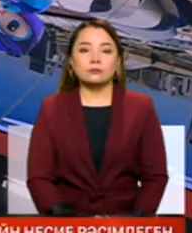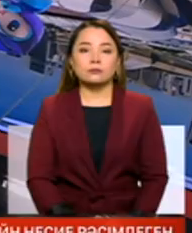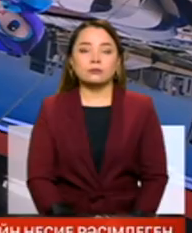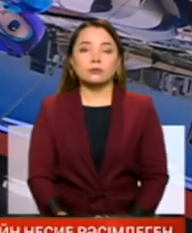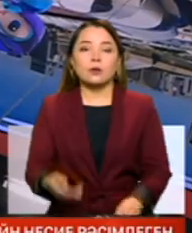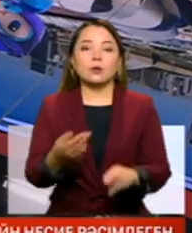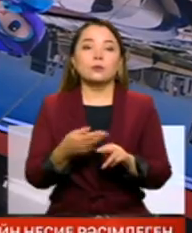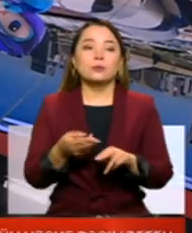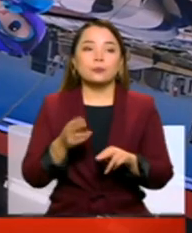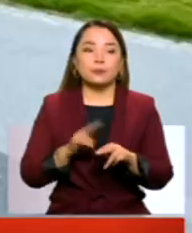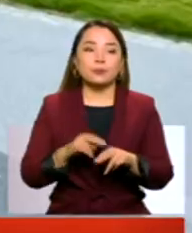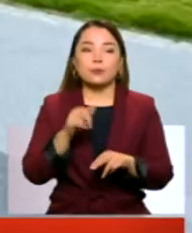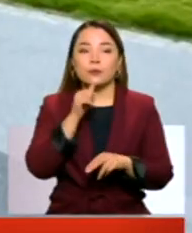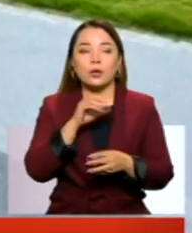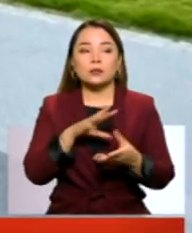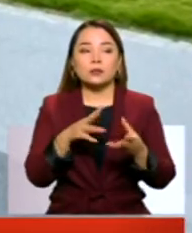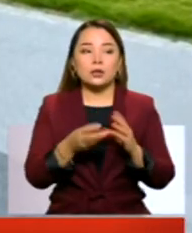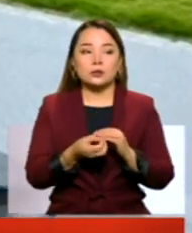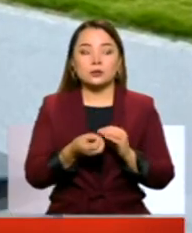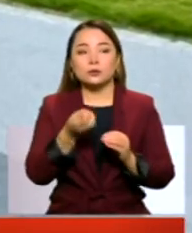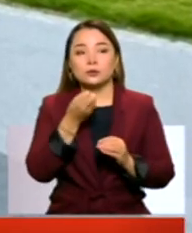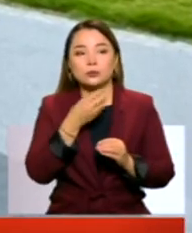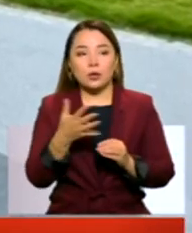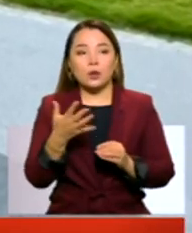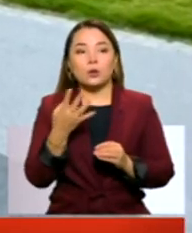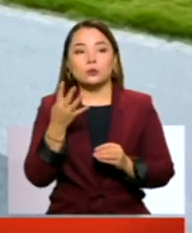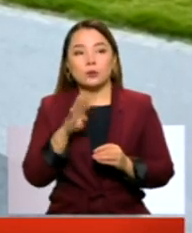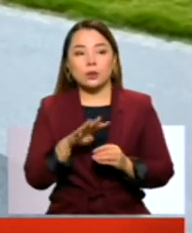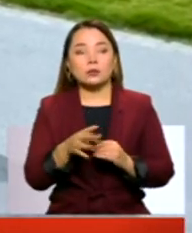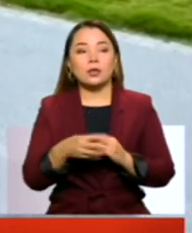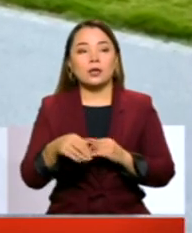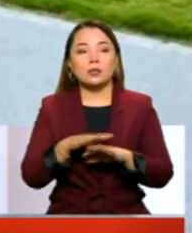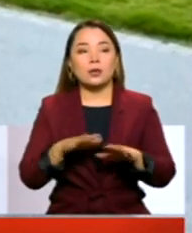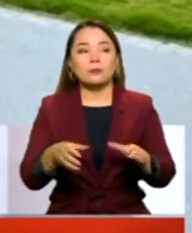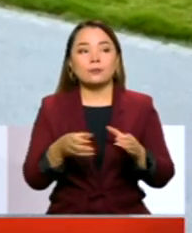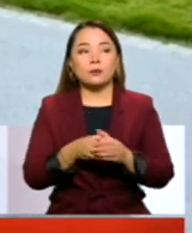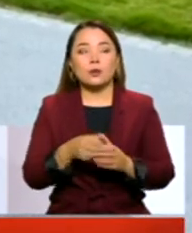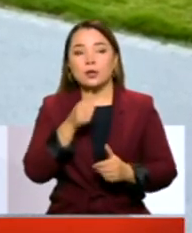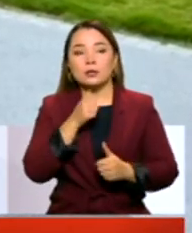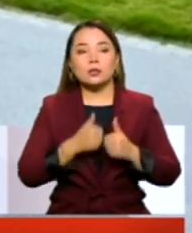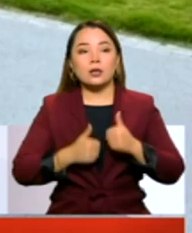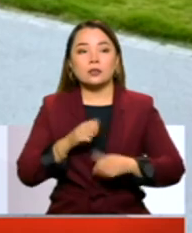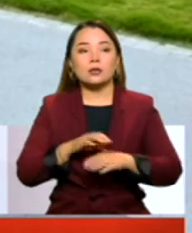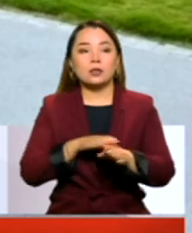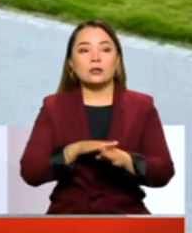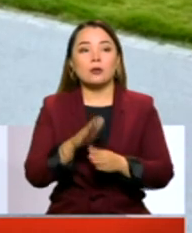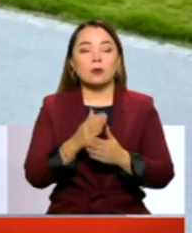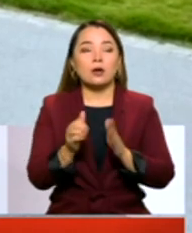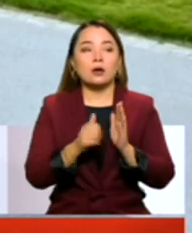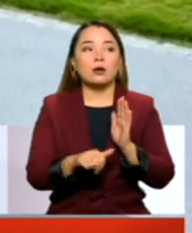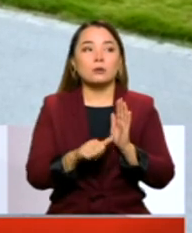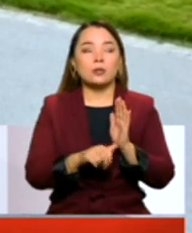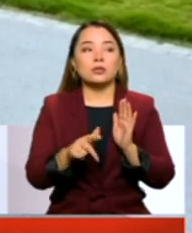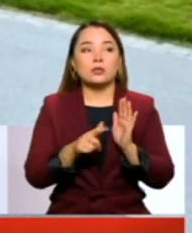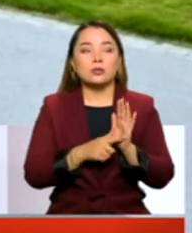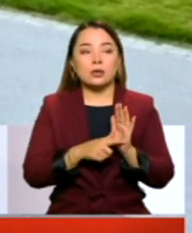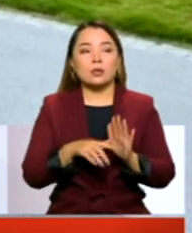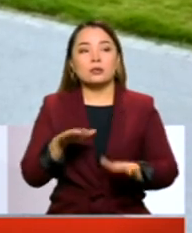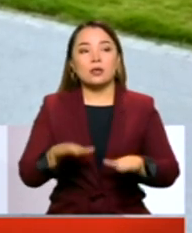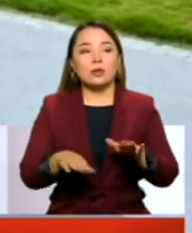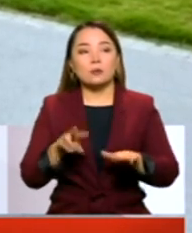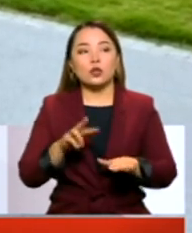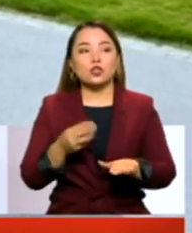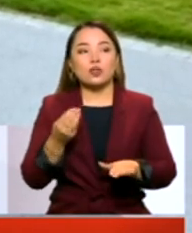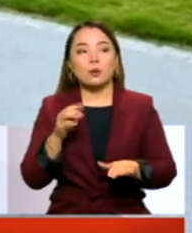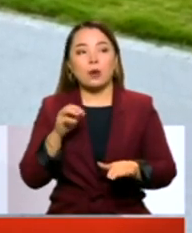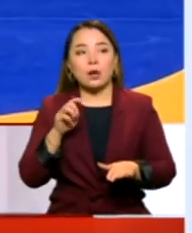Я бұл ғылемдегі белесулердің нәтижесі жаман емес. 4-1-де жерлесіміз жүлде үшін таласады. 67-гендегі Миржан